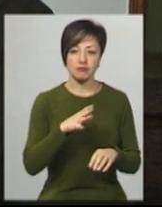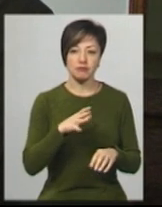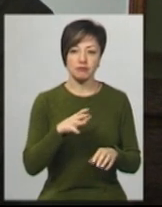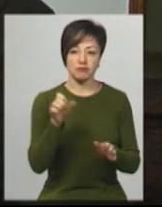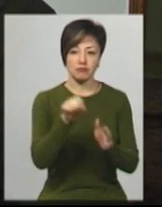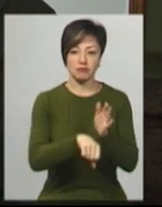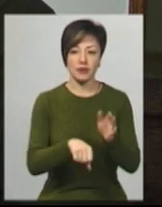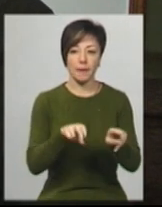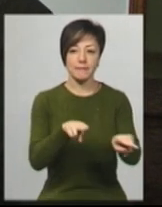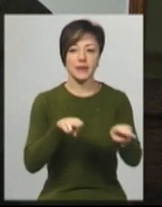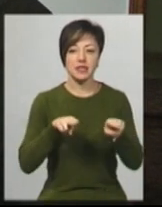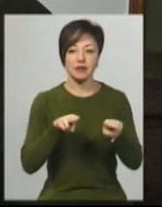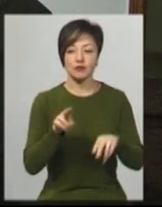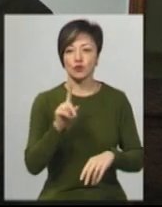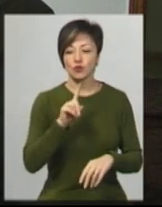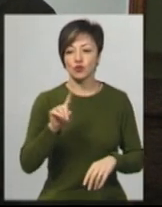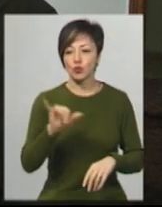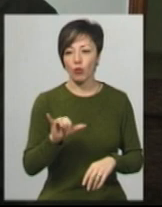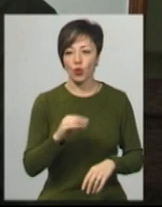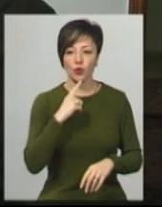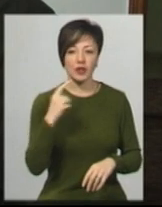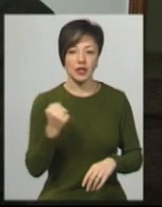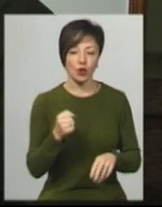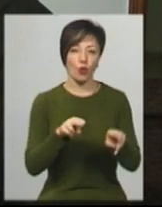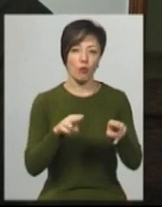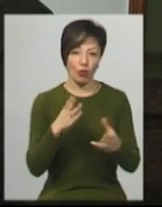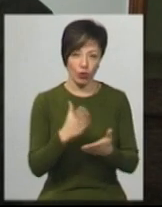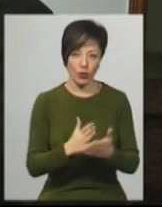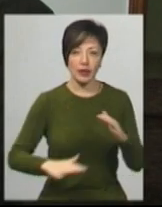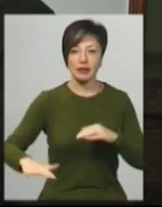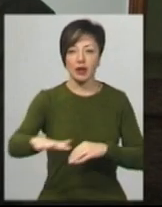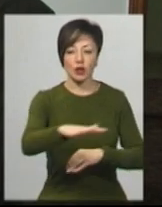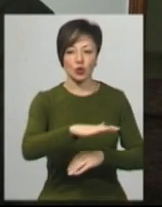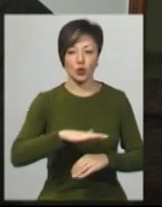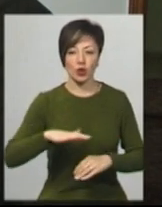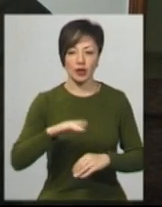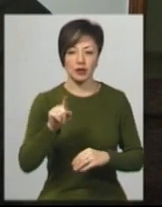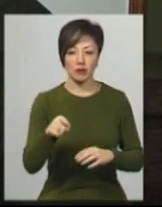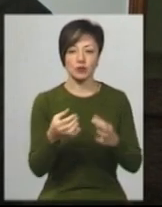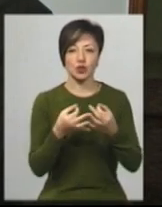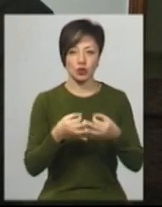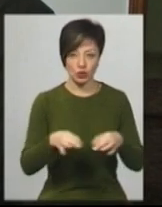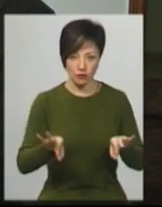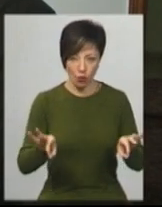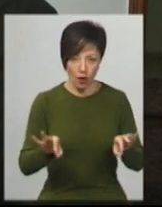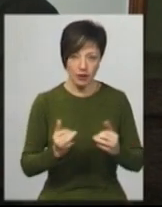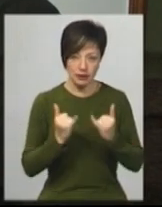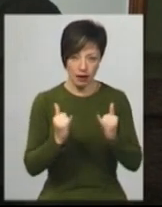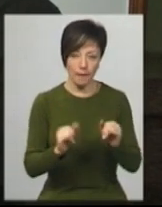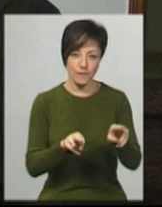мисливці, які в суботу-неділю полюють. Так що дана територія, там дозволено дозвіл для